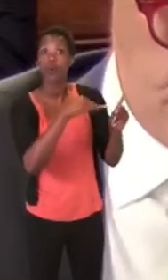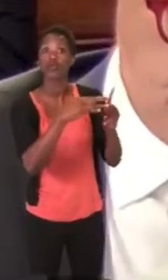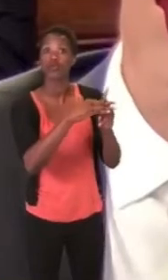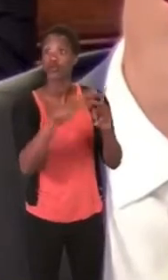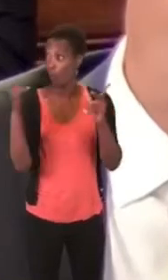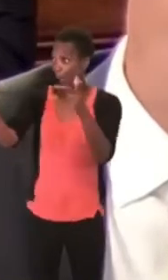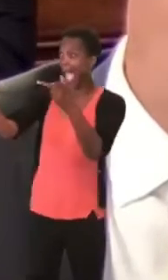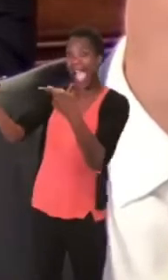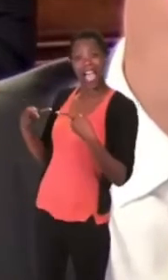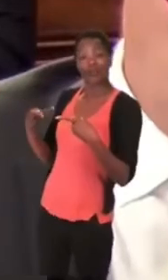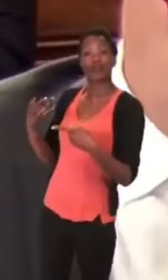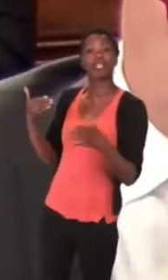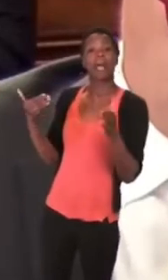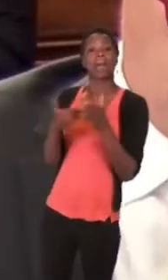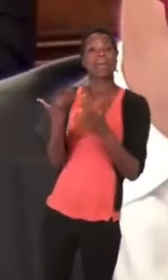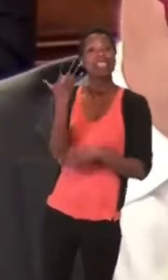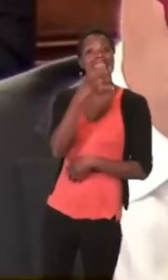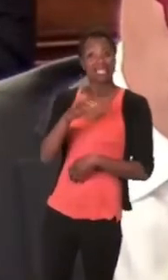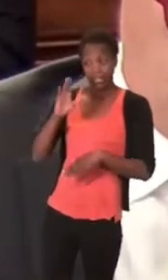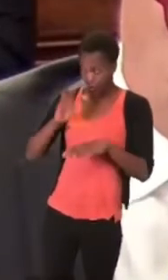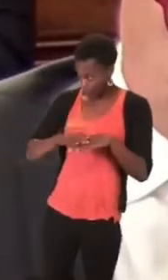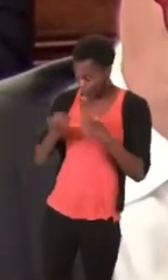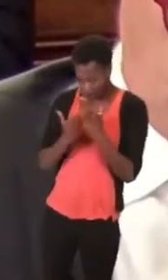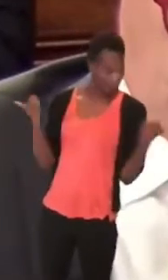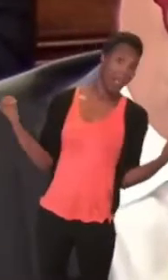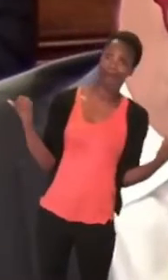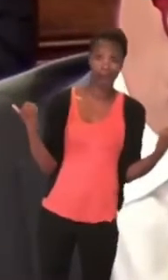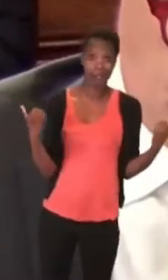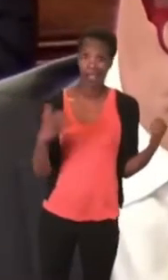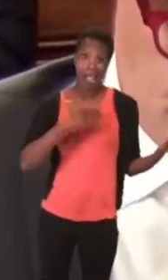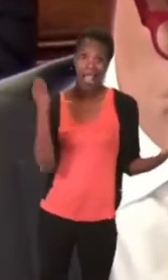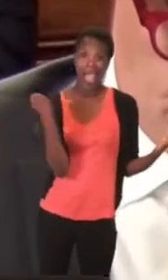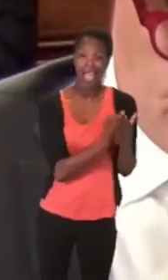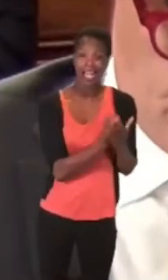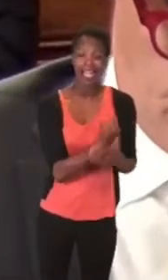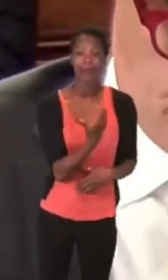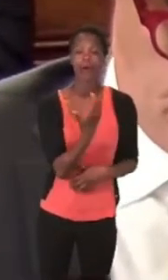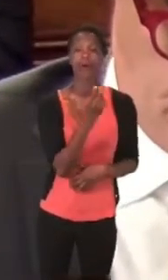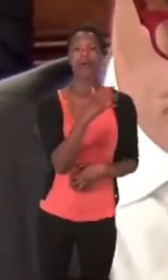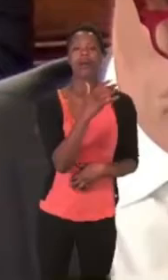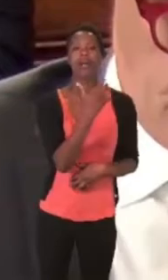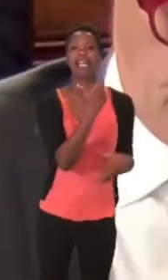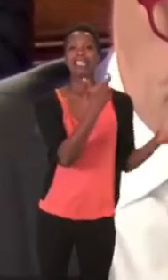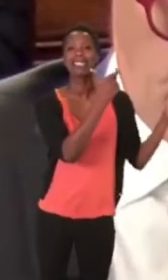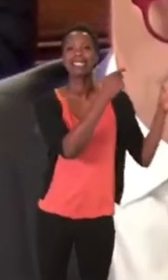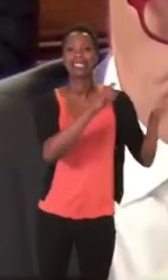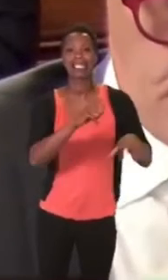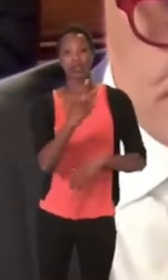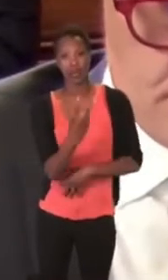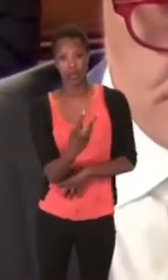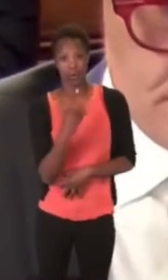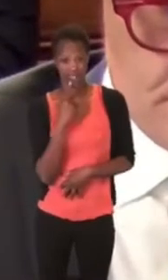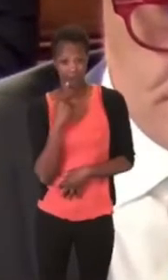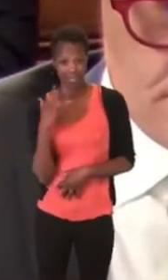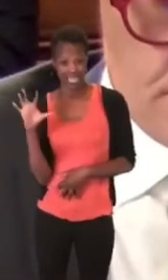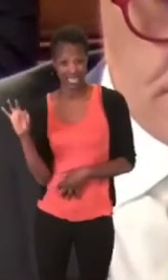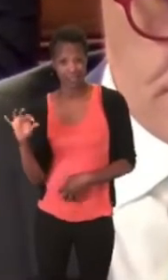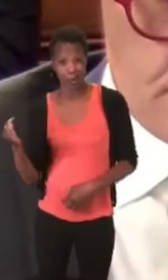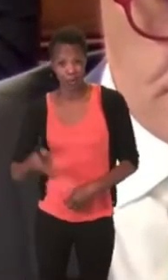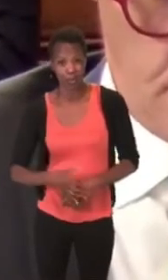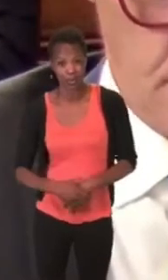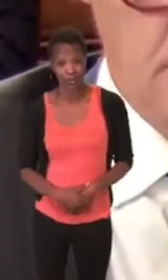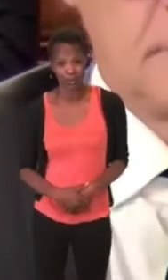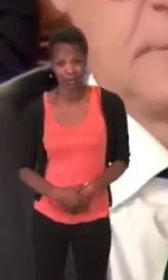Les agréments sont à 752, 50% de ce qui avait été prévu. Vous deviez réquisitionner les logements vacants. Ils n'ont pas